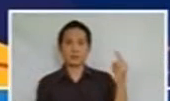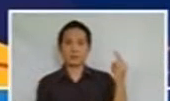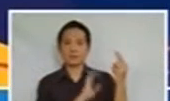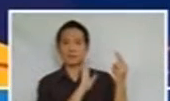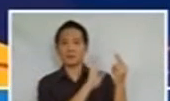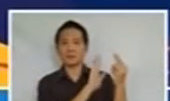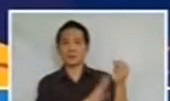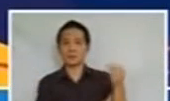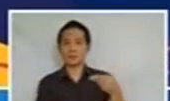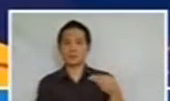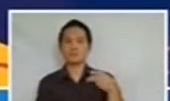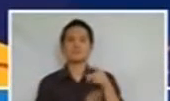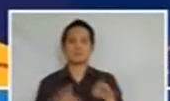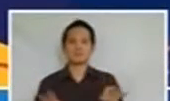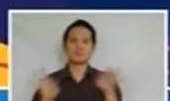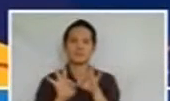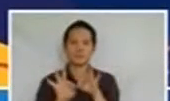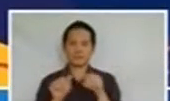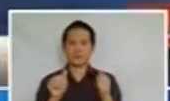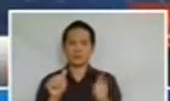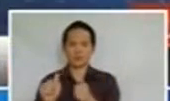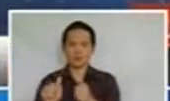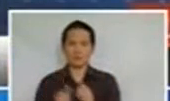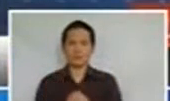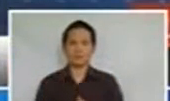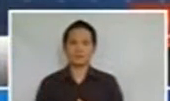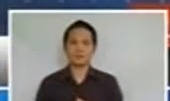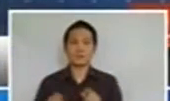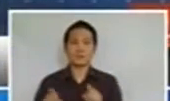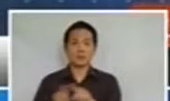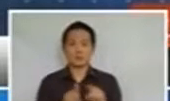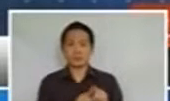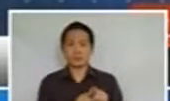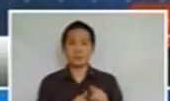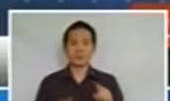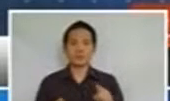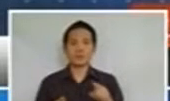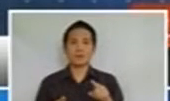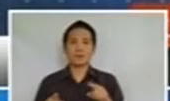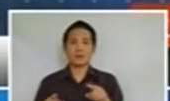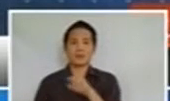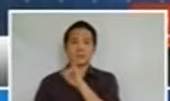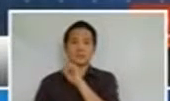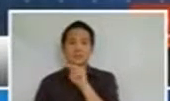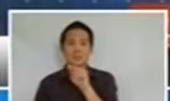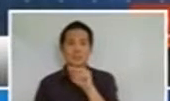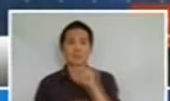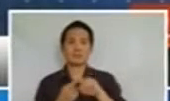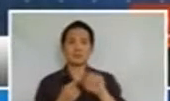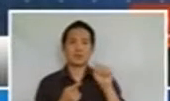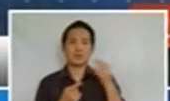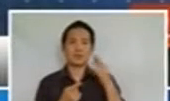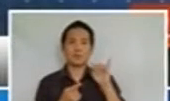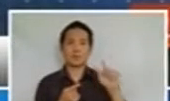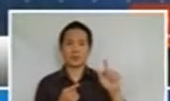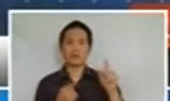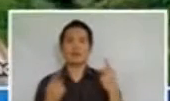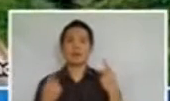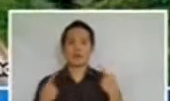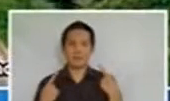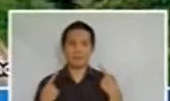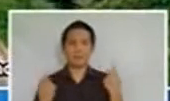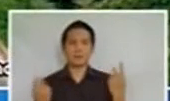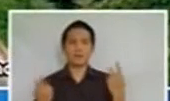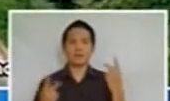at mahigit 1 million ang foreign, pero ngayong taon ay zero growth rate ang tourist arrivals. Base naman sa inisyal na